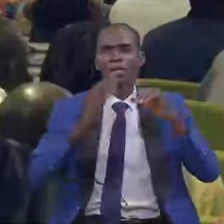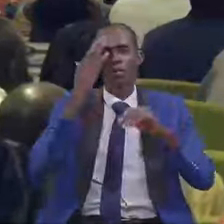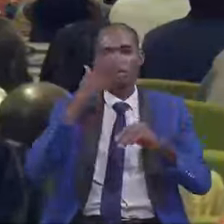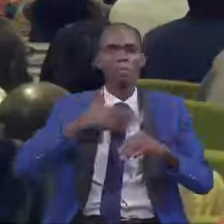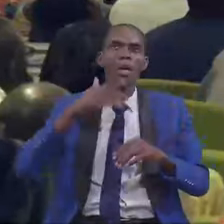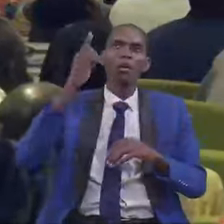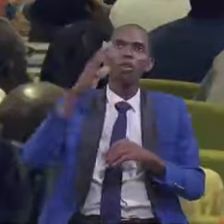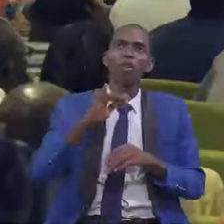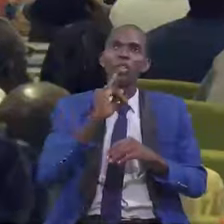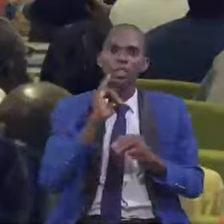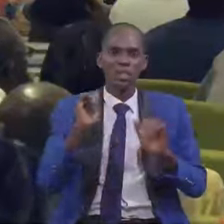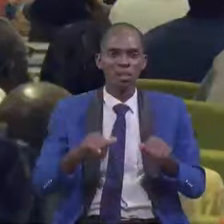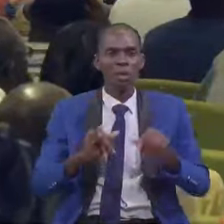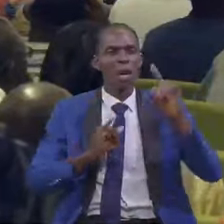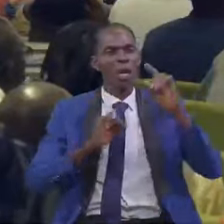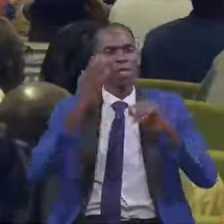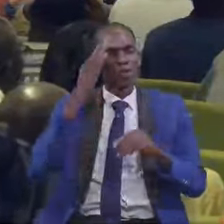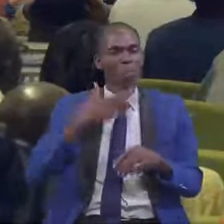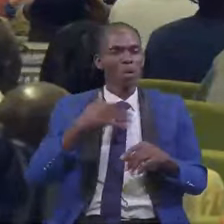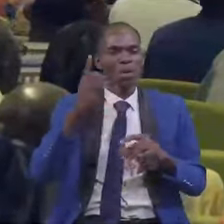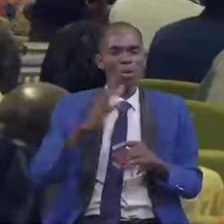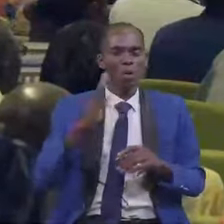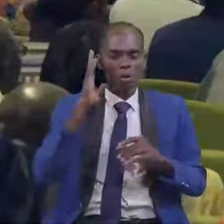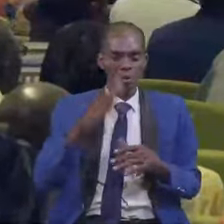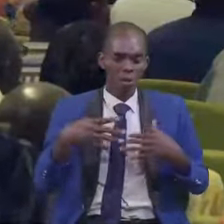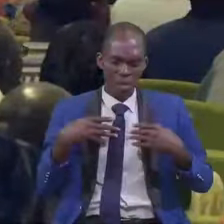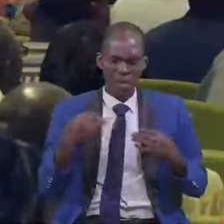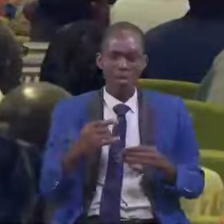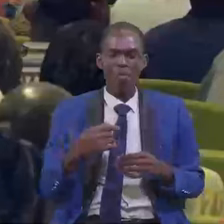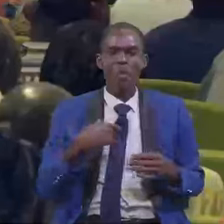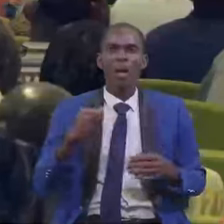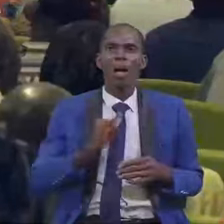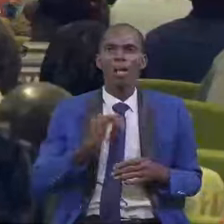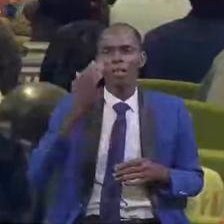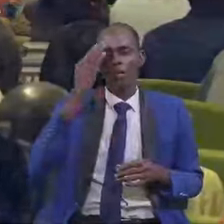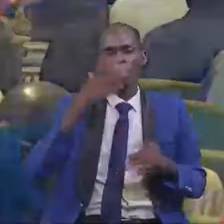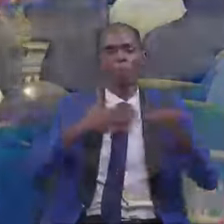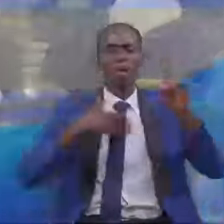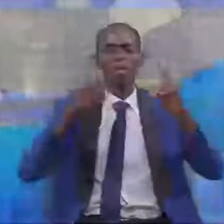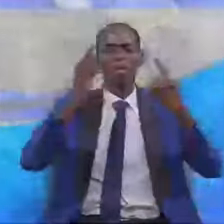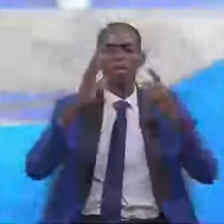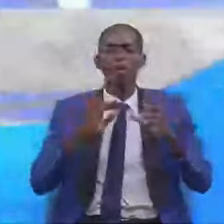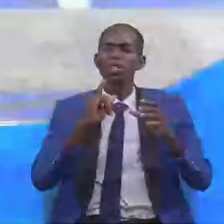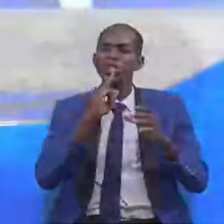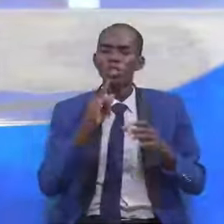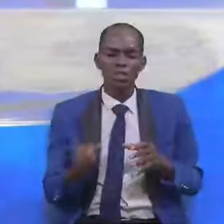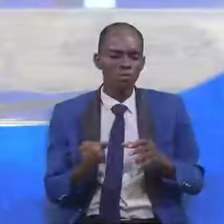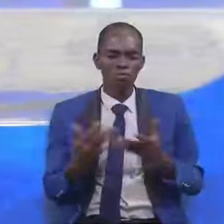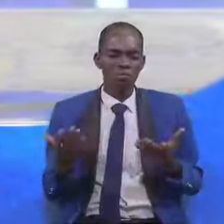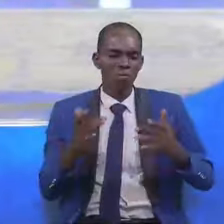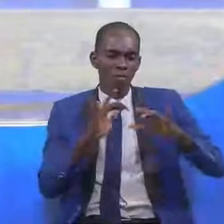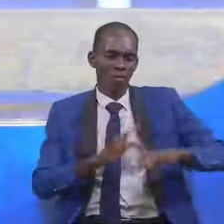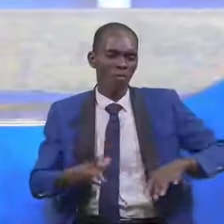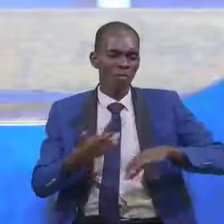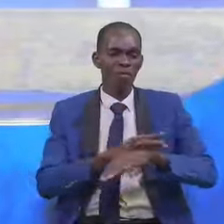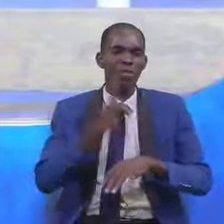sais que mon Dieu me guérira, je sais que mon Dieu est miséricordieux, je sais que mon Dieu ne va pas m'abandonner. Alors